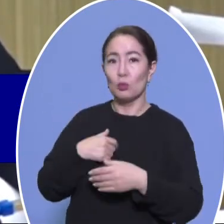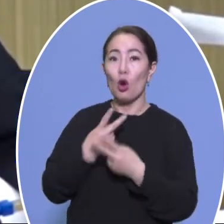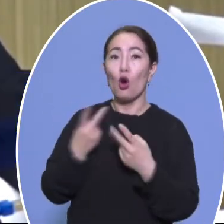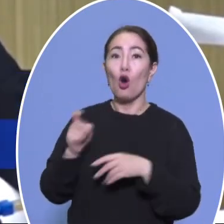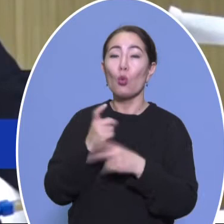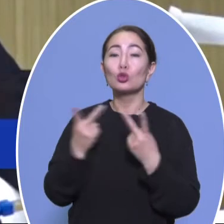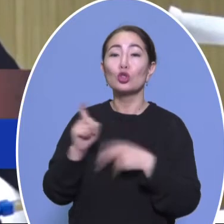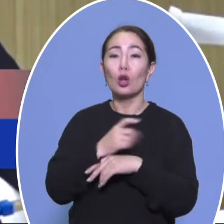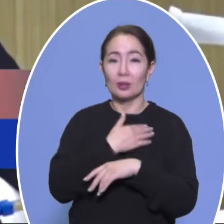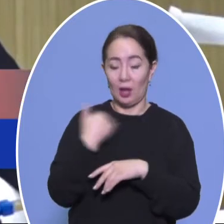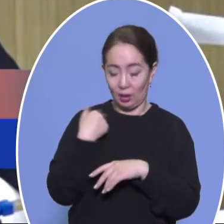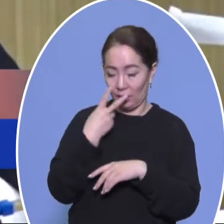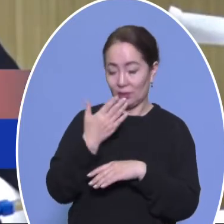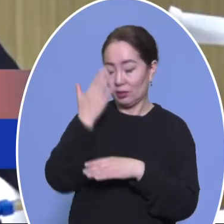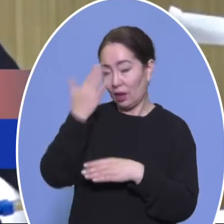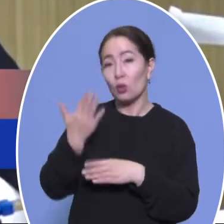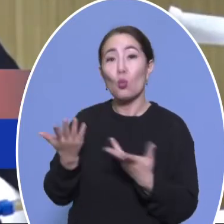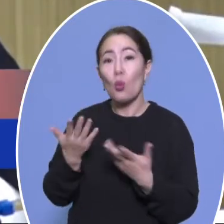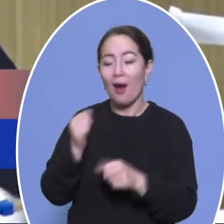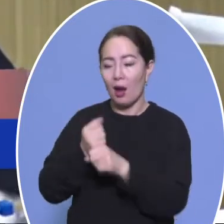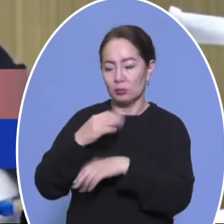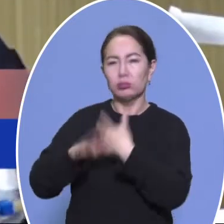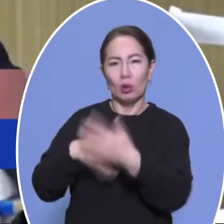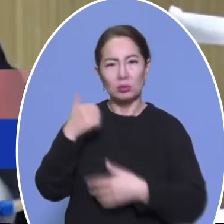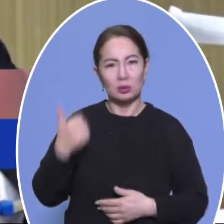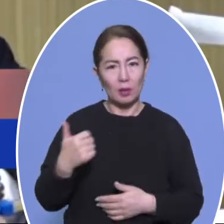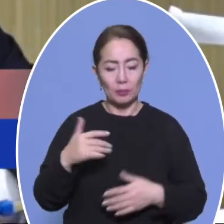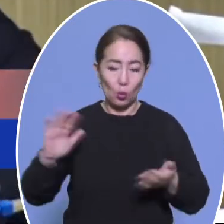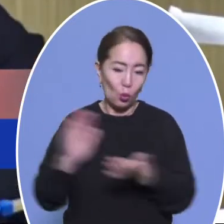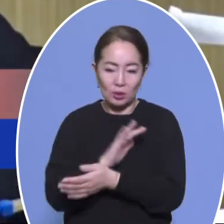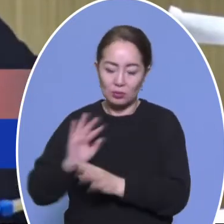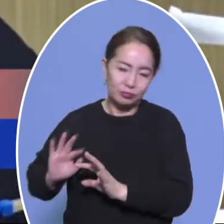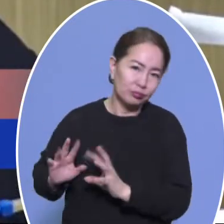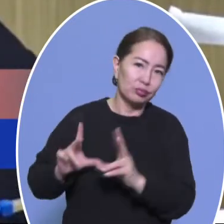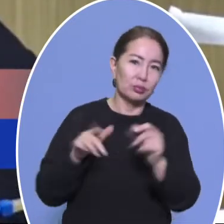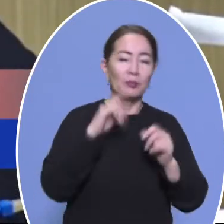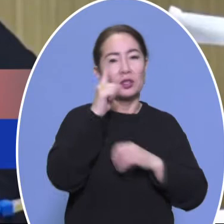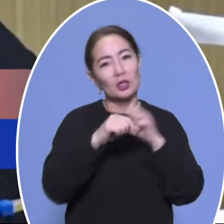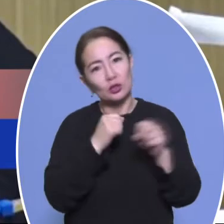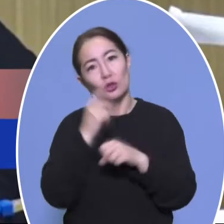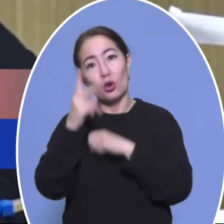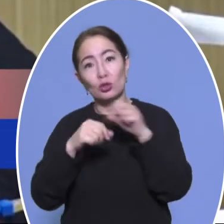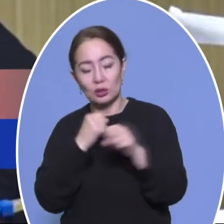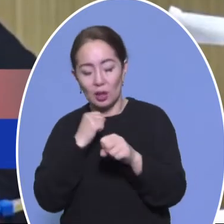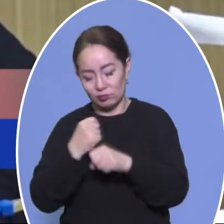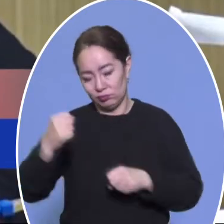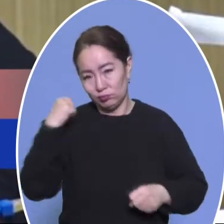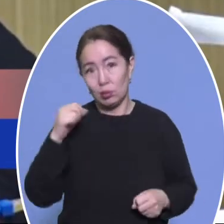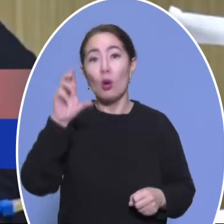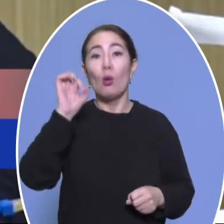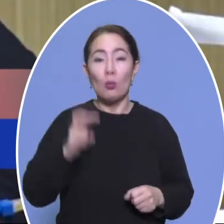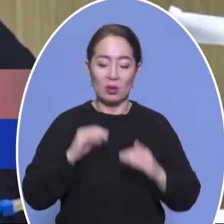Бас нилээдгүй ажлууд явсан байна. Тийм учраас энэ хурдаараа бидний хувьд цаашдаа одоо нэгээс хоёр жил ажиллаж